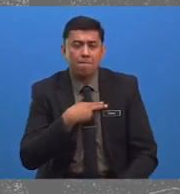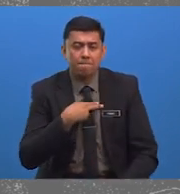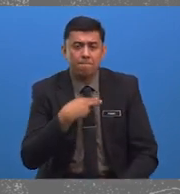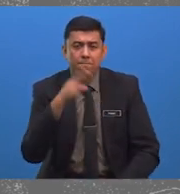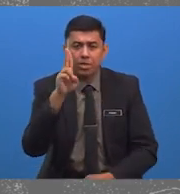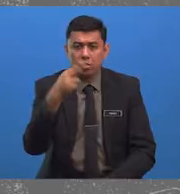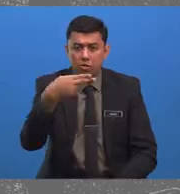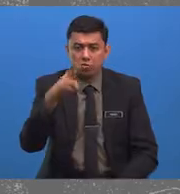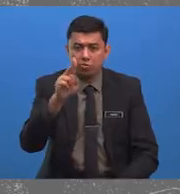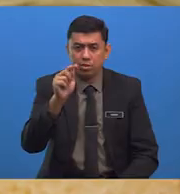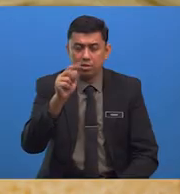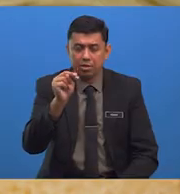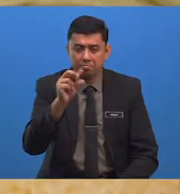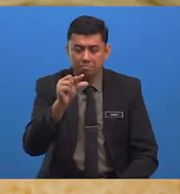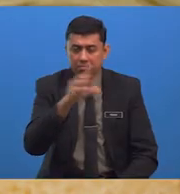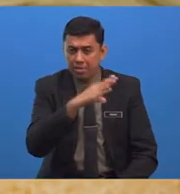hamba abdi.